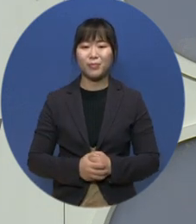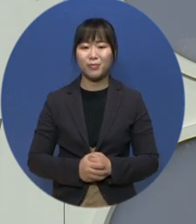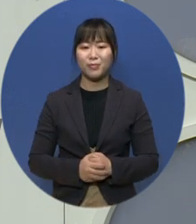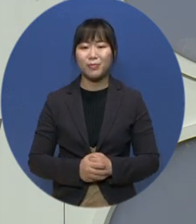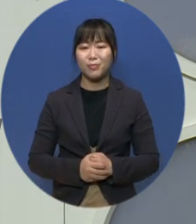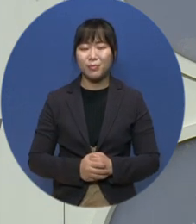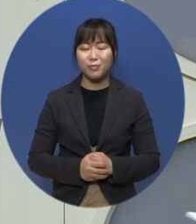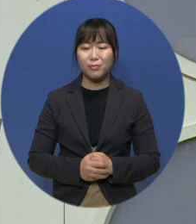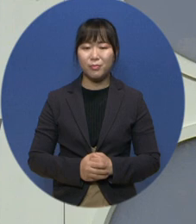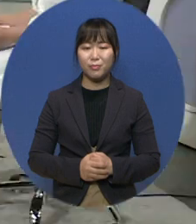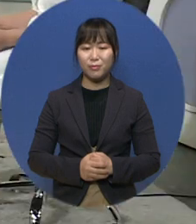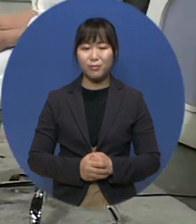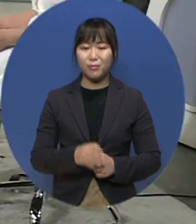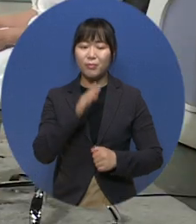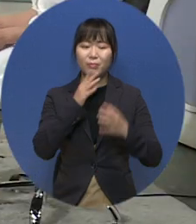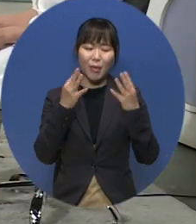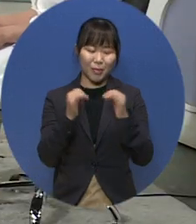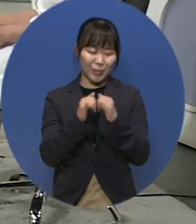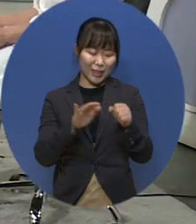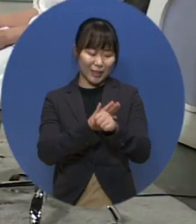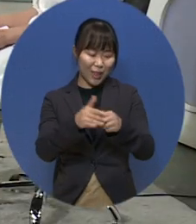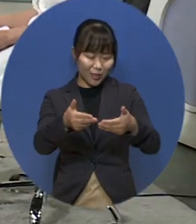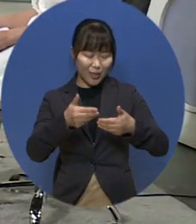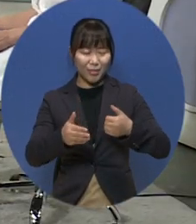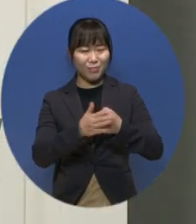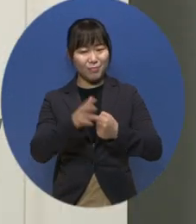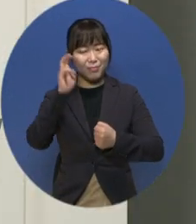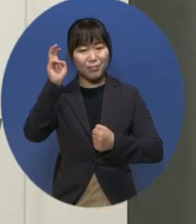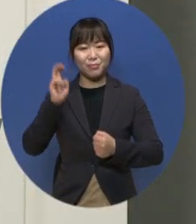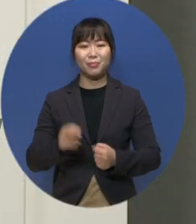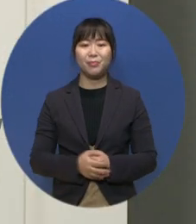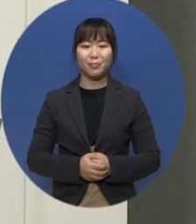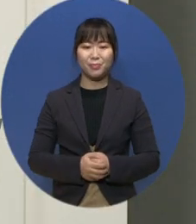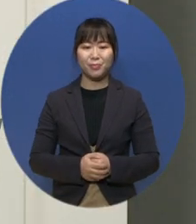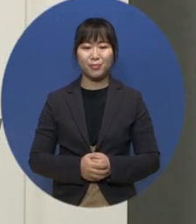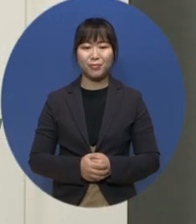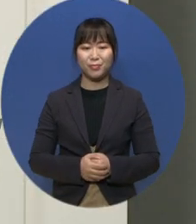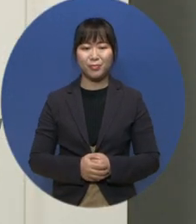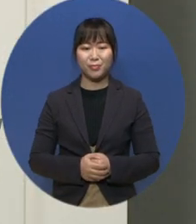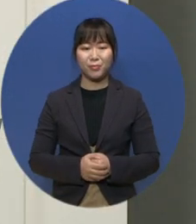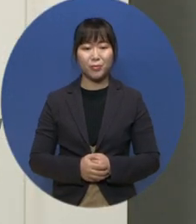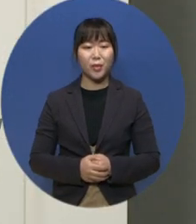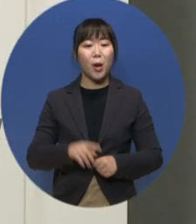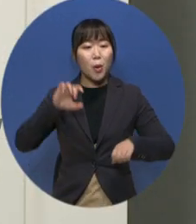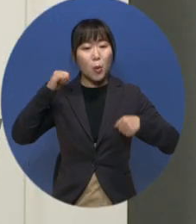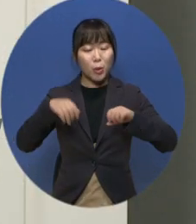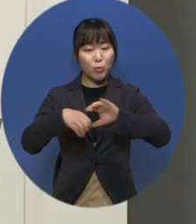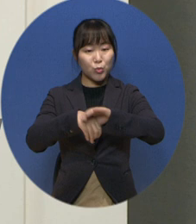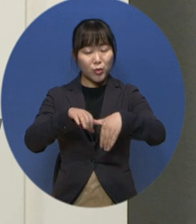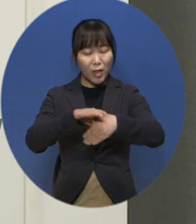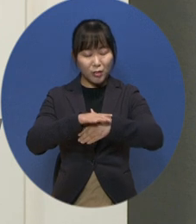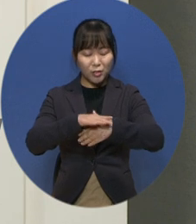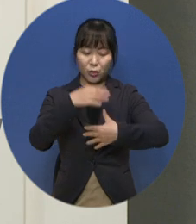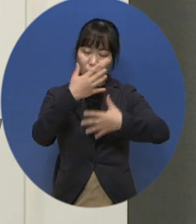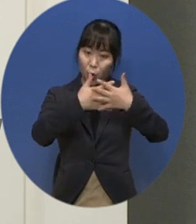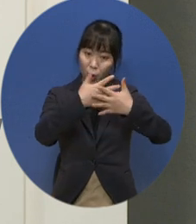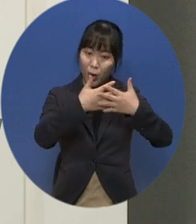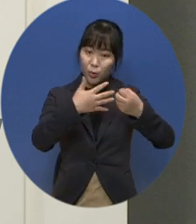이렇게 생각을 합니다. 그렇습니다. 많은 분들이 사랑해 주셔서 그런 거죠. 예, 공연 문화 같은 거는 영화도